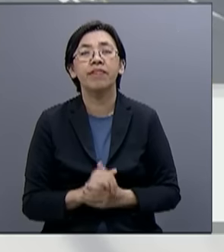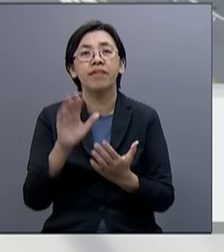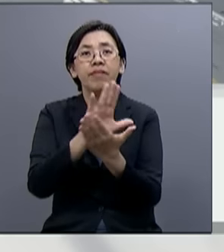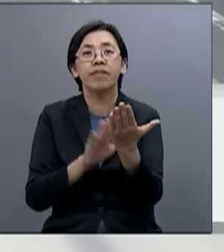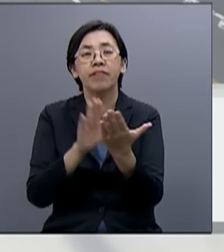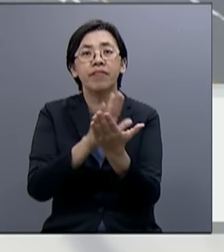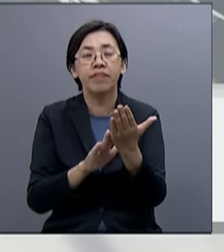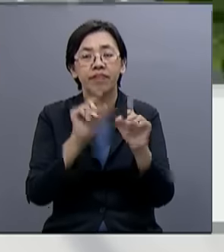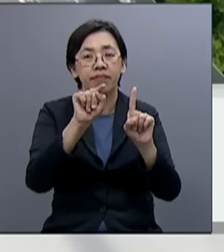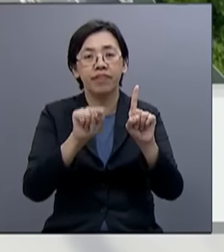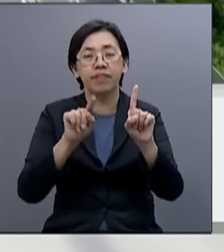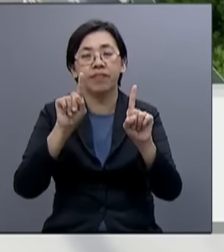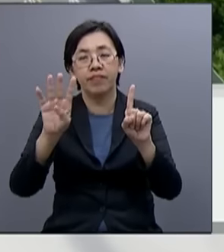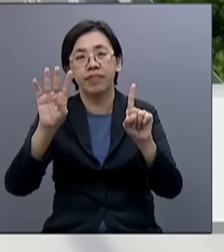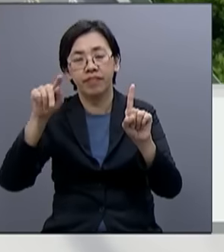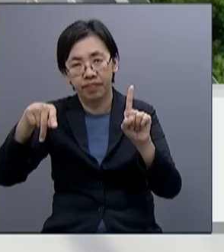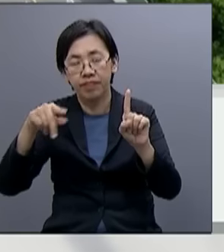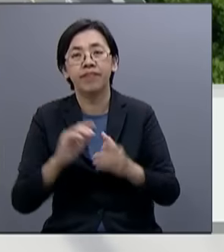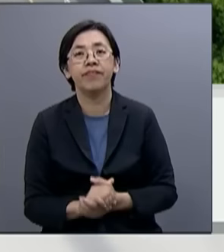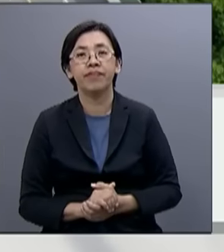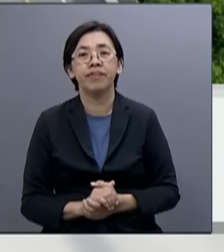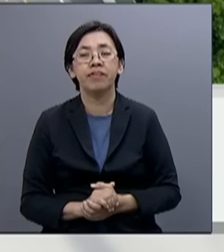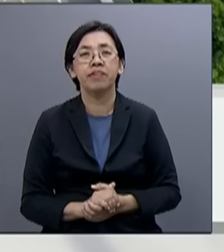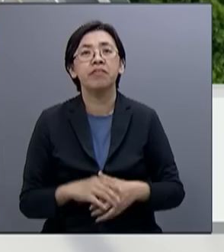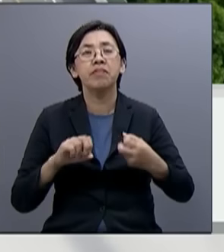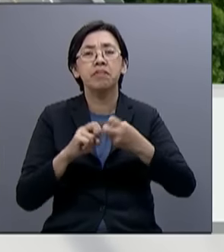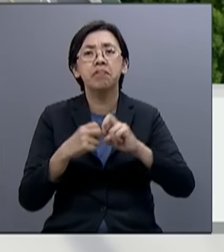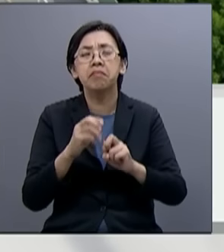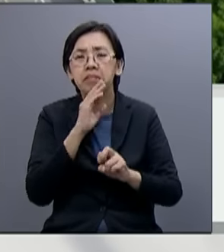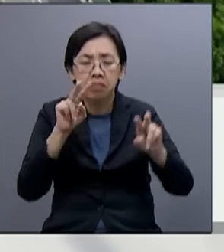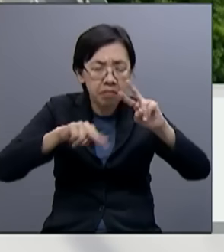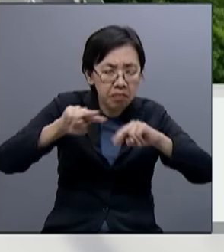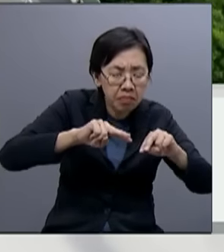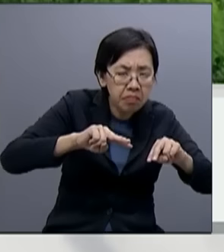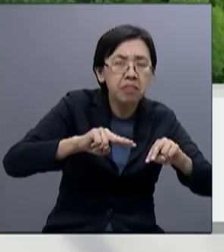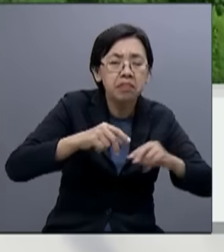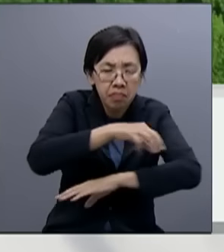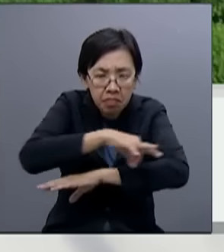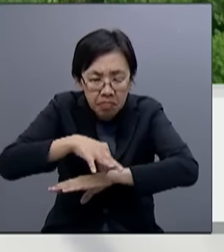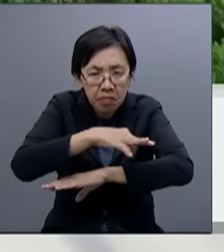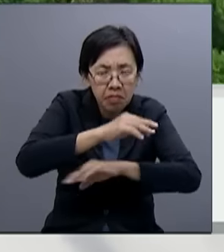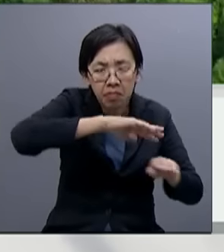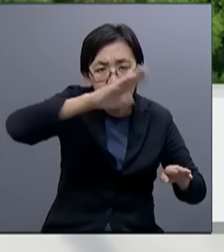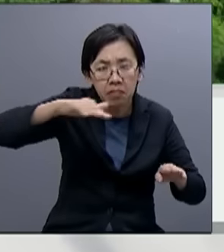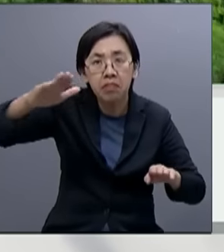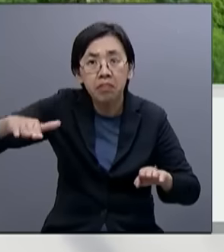14%สิ่ี่เกิดขึ้นดก gerekiารสำรวจแนวเขตตามนี่มี